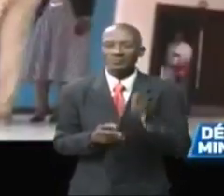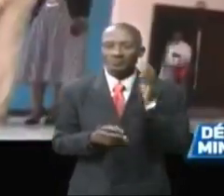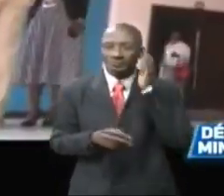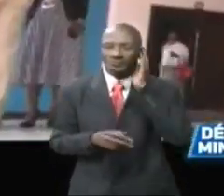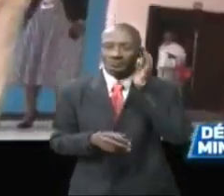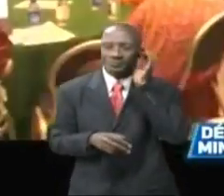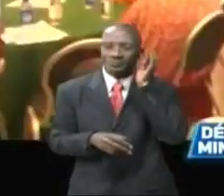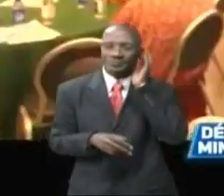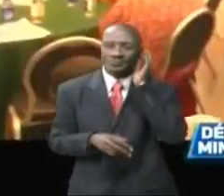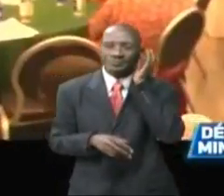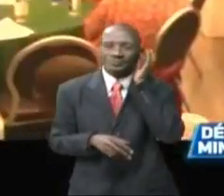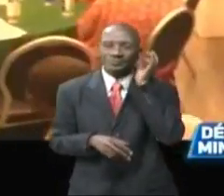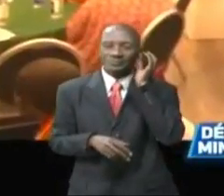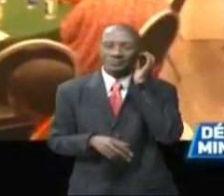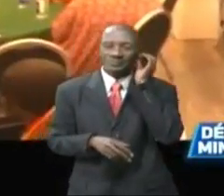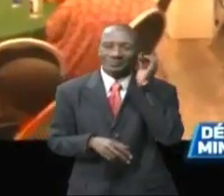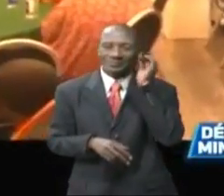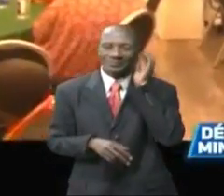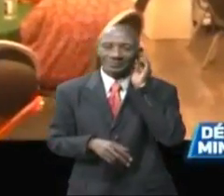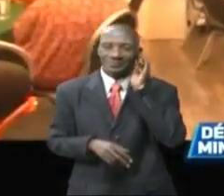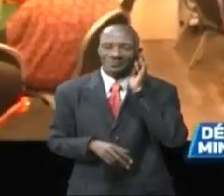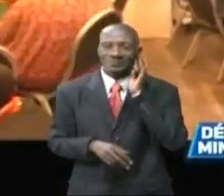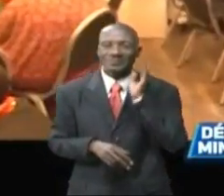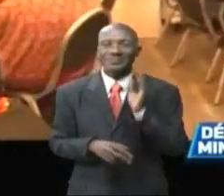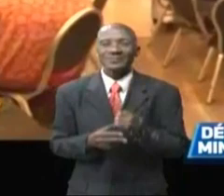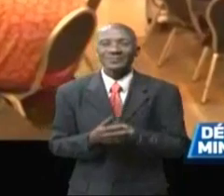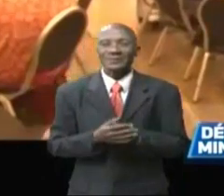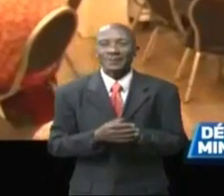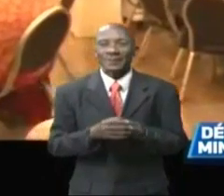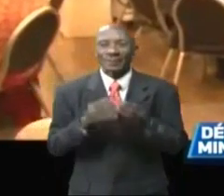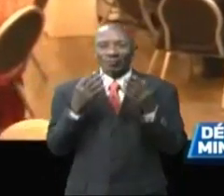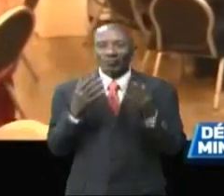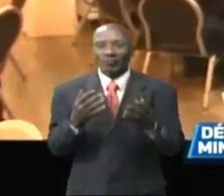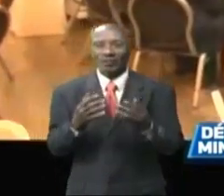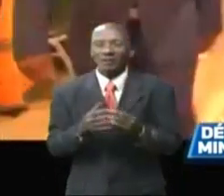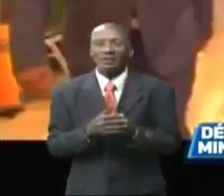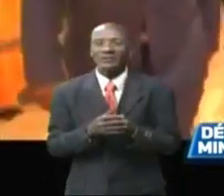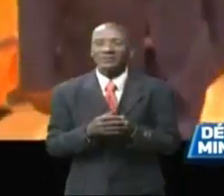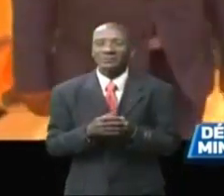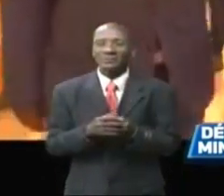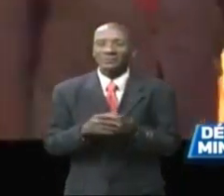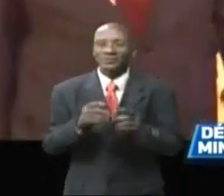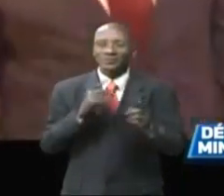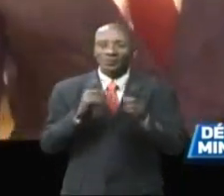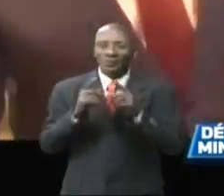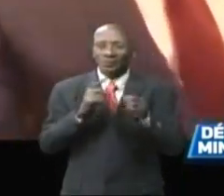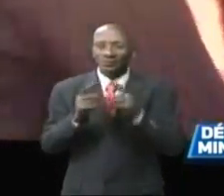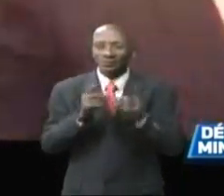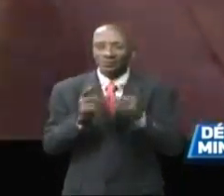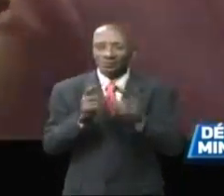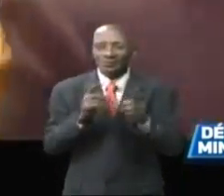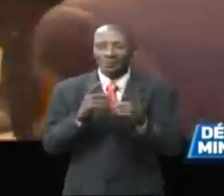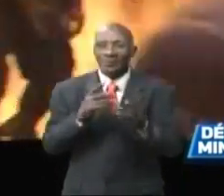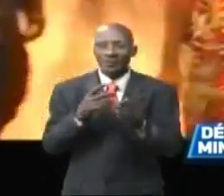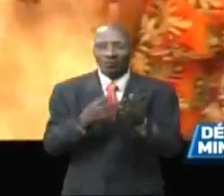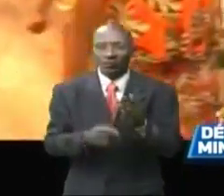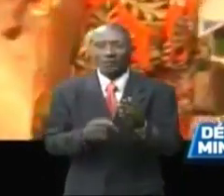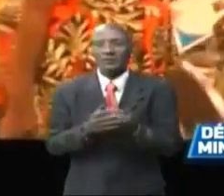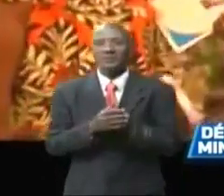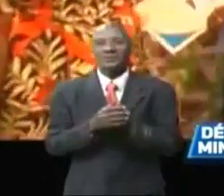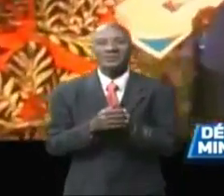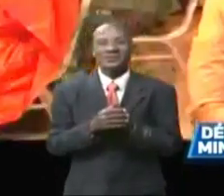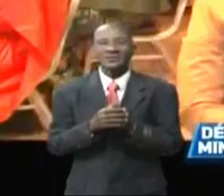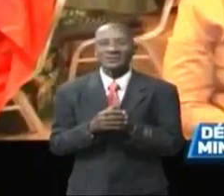La ville de Lubumbashi, province du Haut-Katanga, aux couleurs de la femme. La 6e édition du Forum national de ministres et de chefs